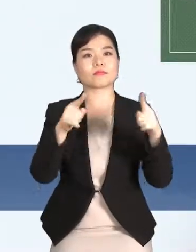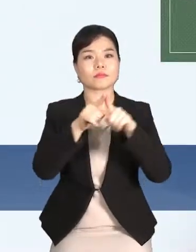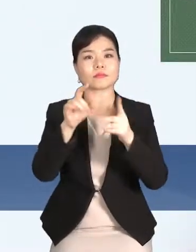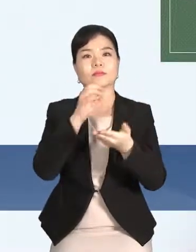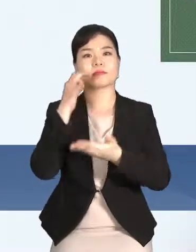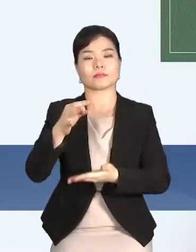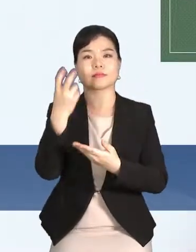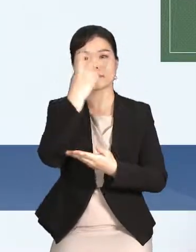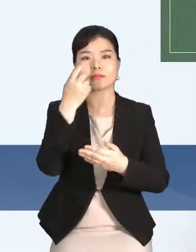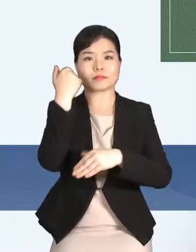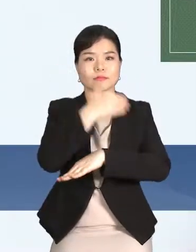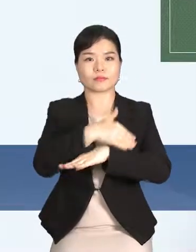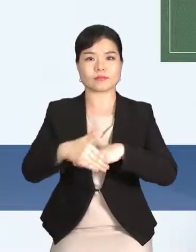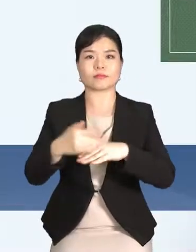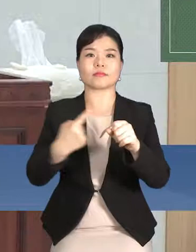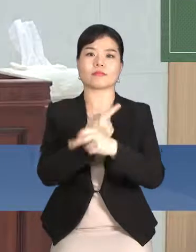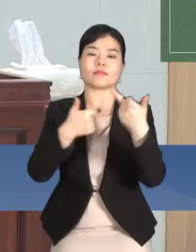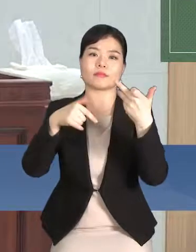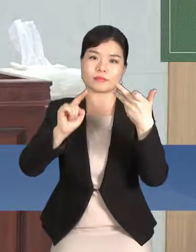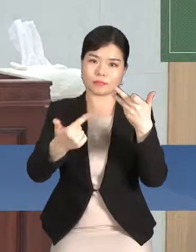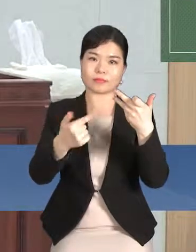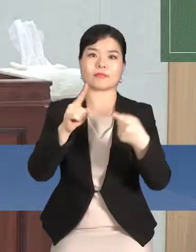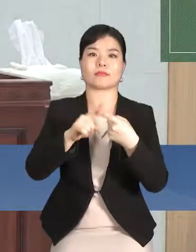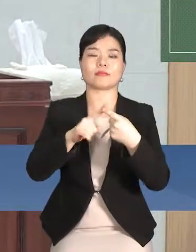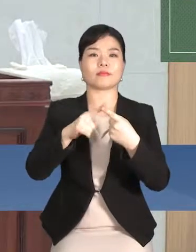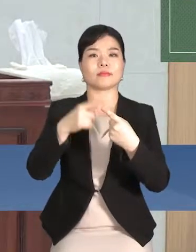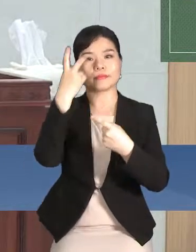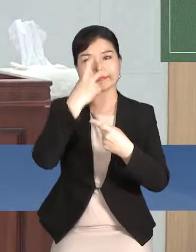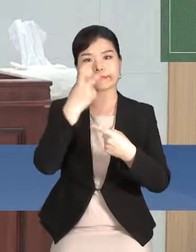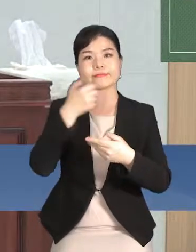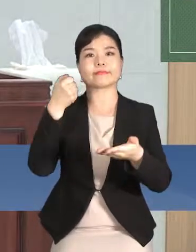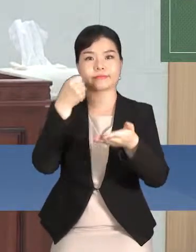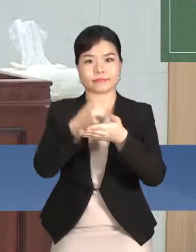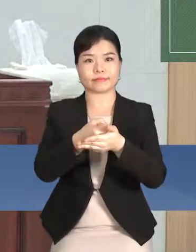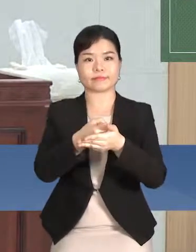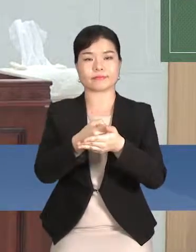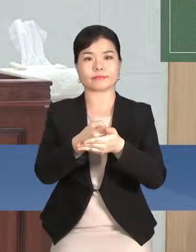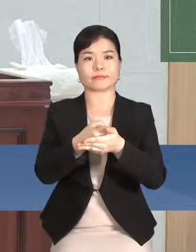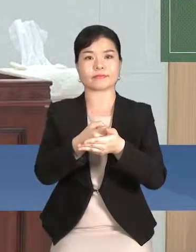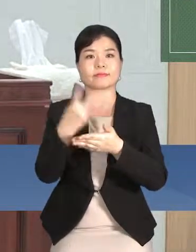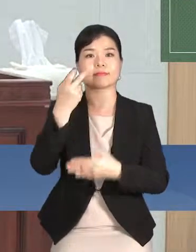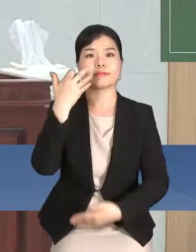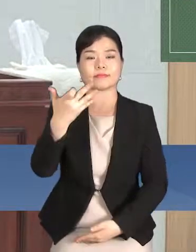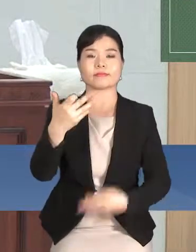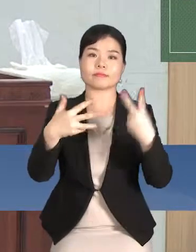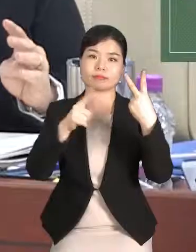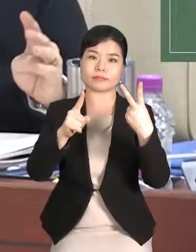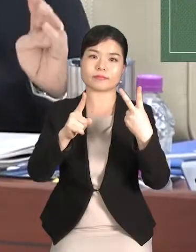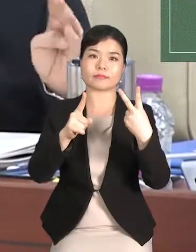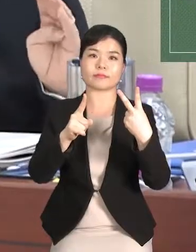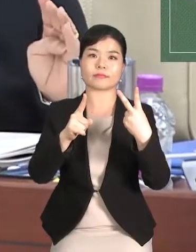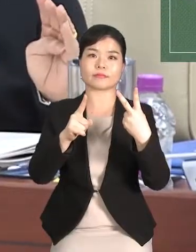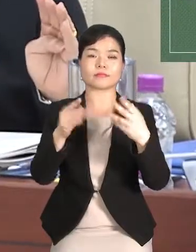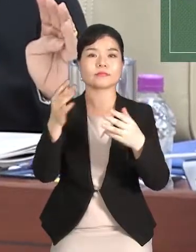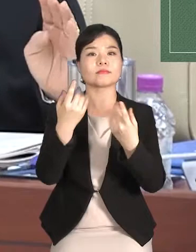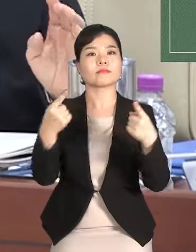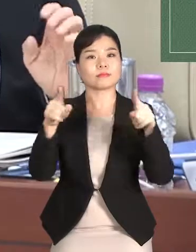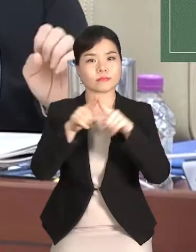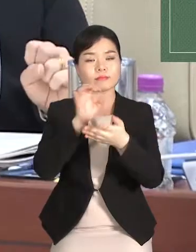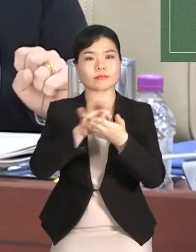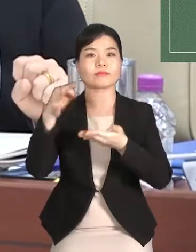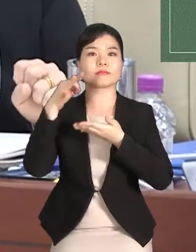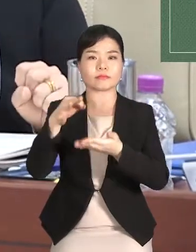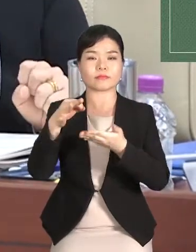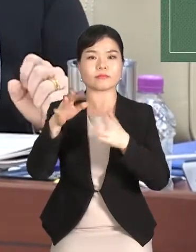비롯해 총 13건의 안건을 심의 의결했습니다. 또한 2019년도 제2차 수시분